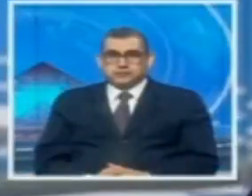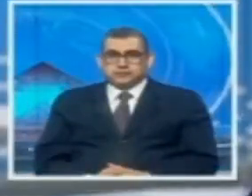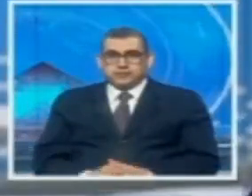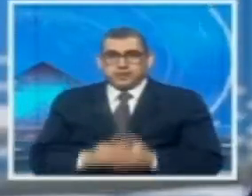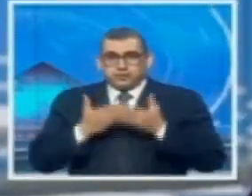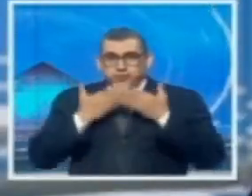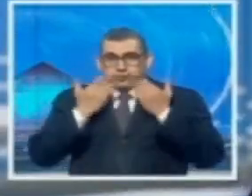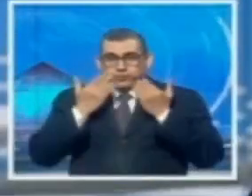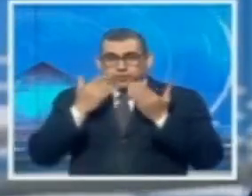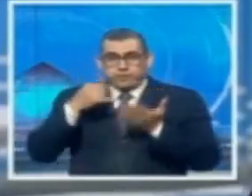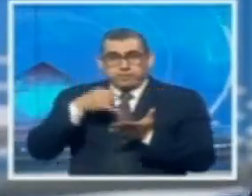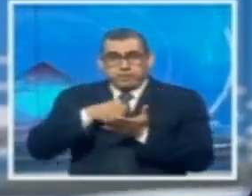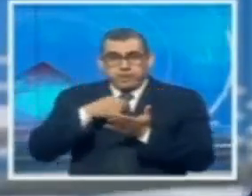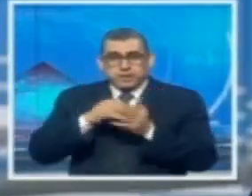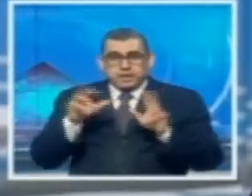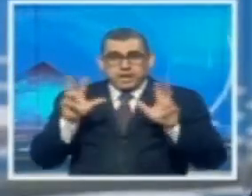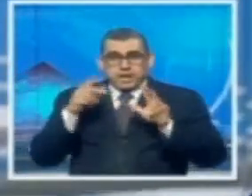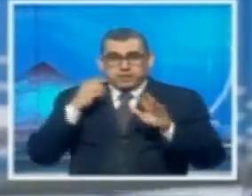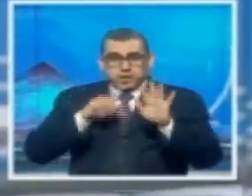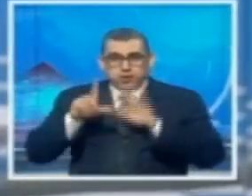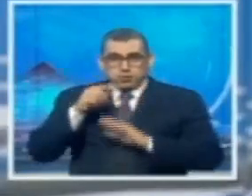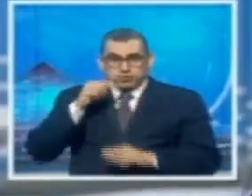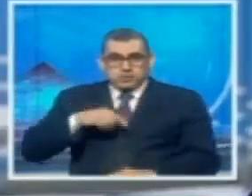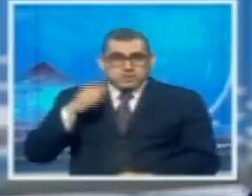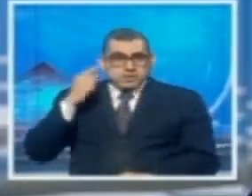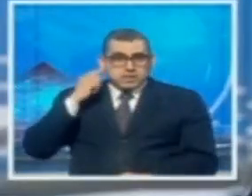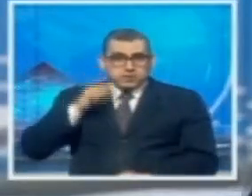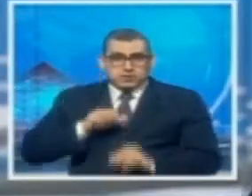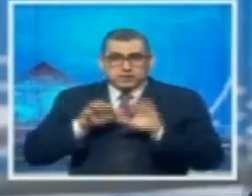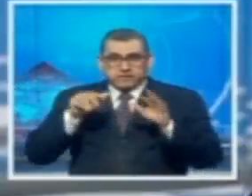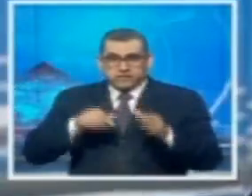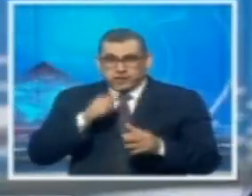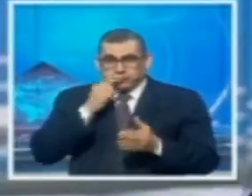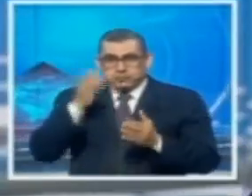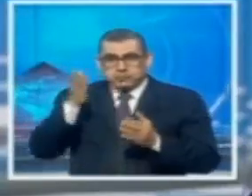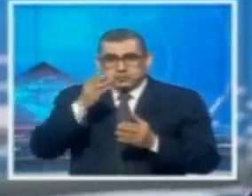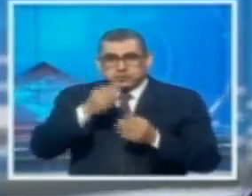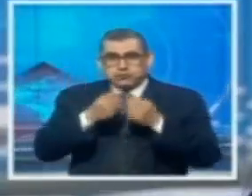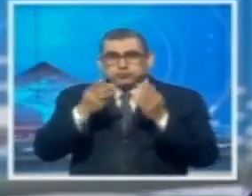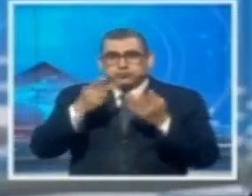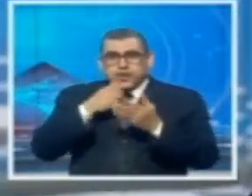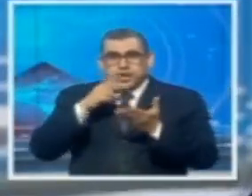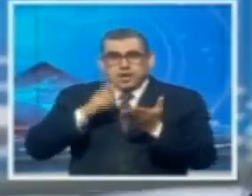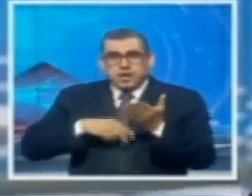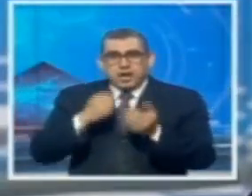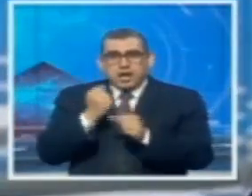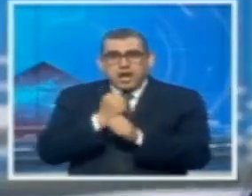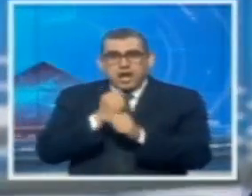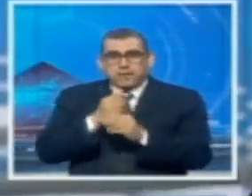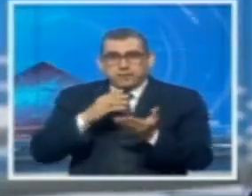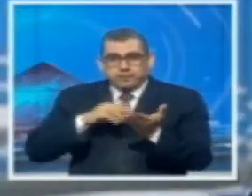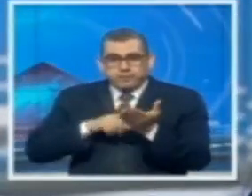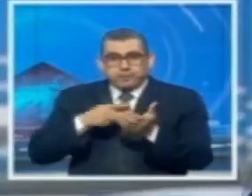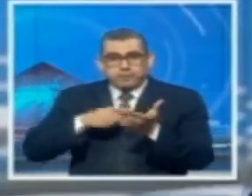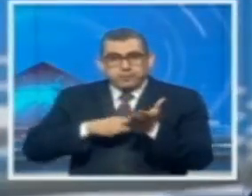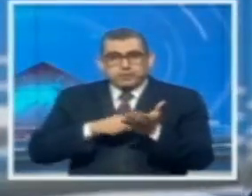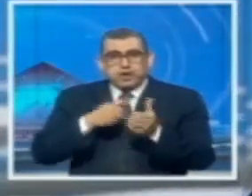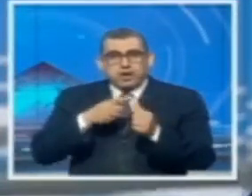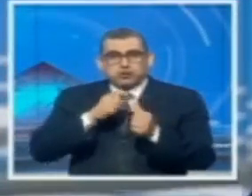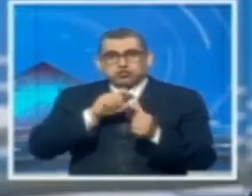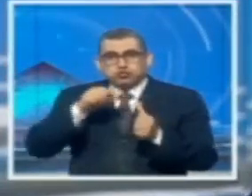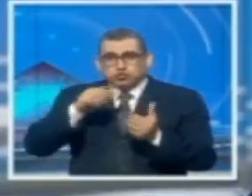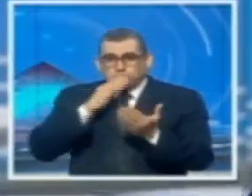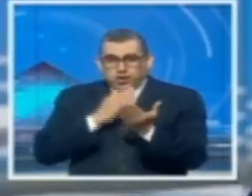نفى المركز الإعلامي لمجلس الوزراء ما تردد من تحديد صلاحية كافة إصدارات الأحوال المدنية